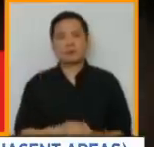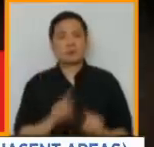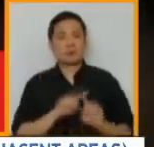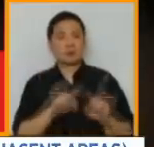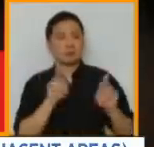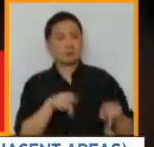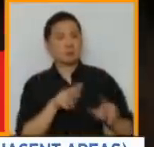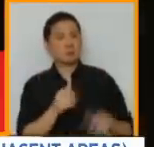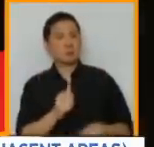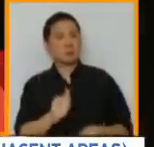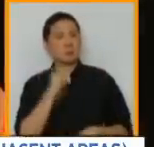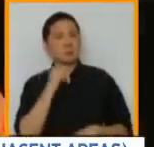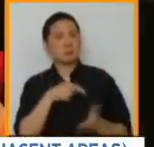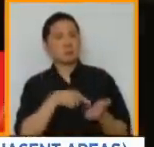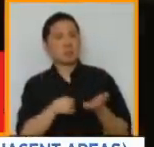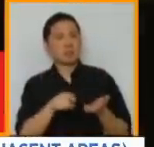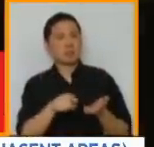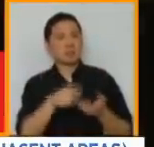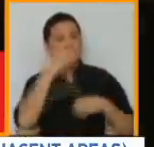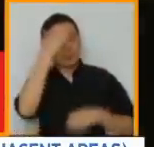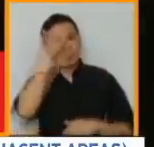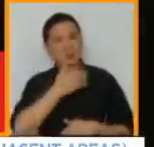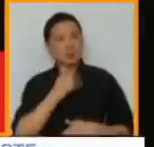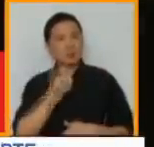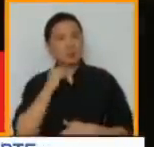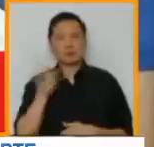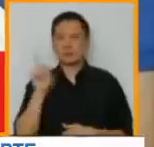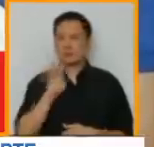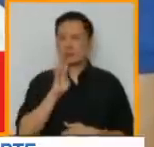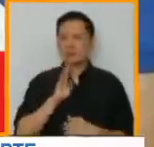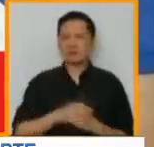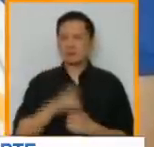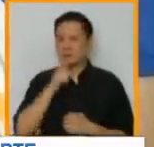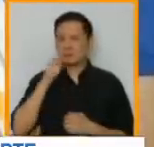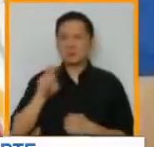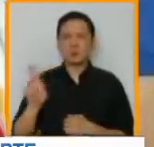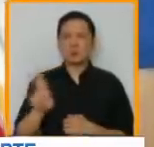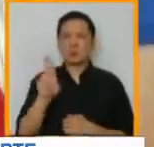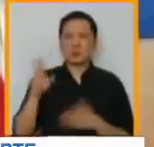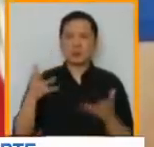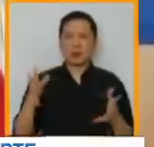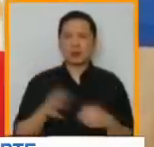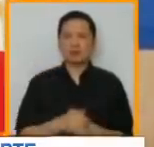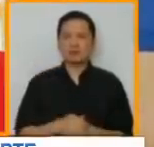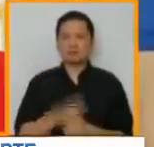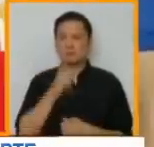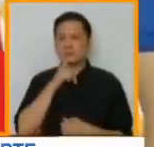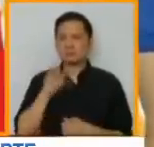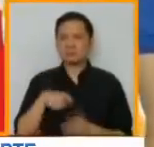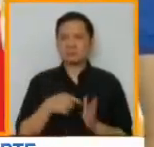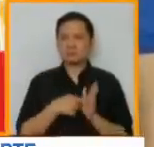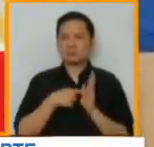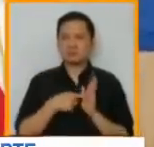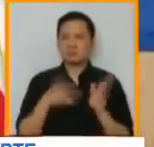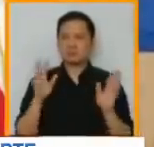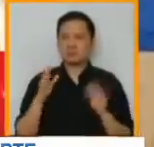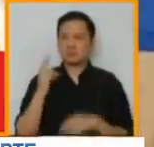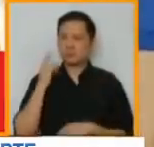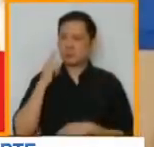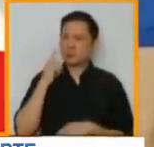Hindi ako bibili. Anayin ko naman yan. Hindi na ako papasok. Dito na ako. Pero pag hindi na ni-require yung face shield? Ay, wala na po akong